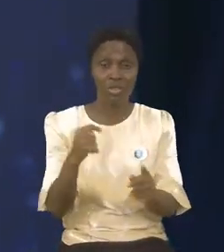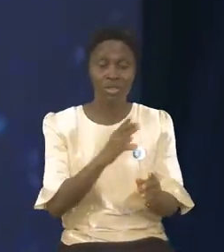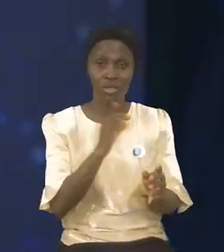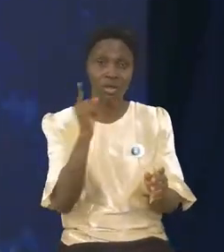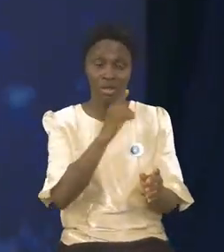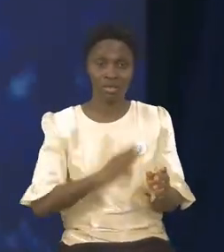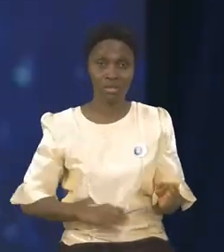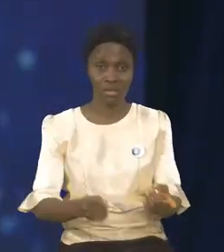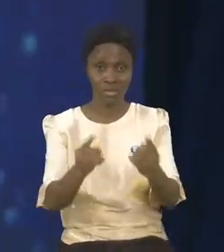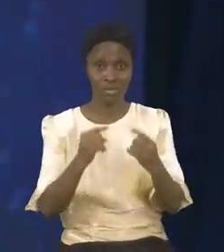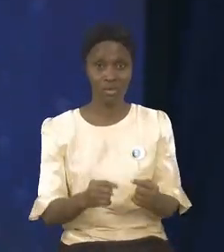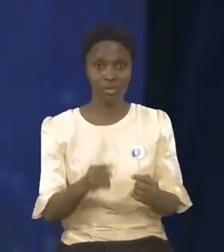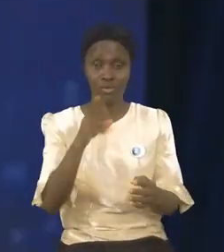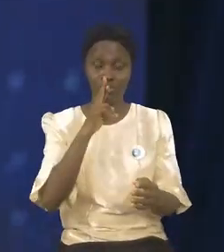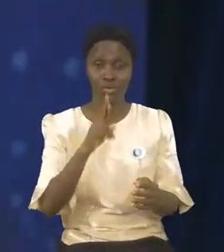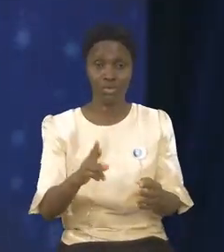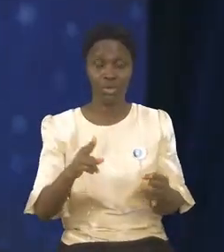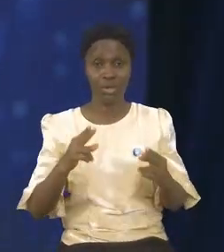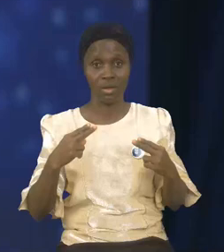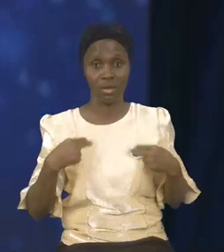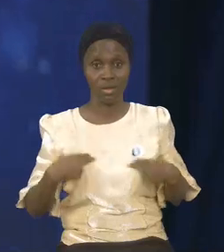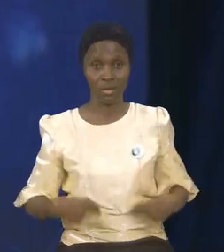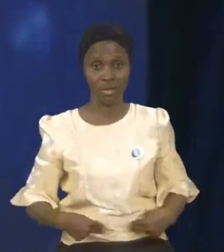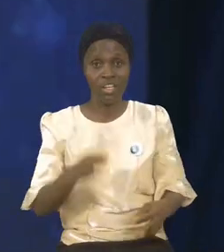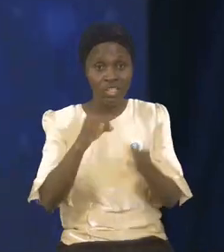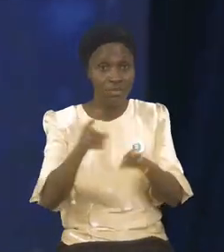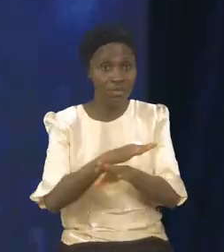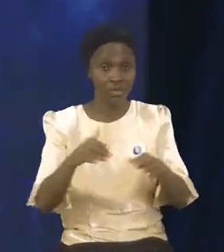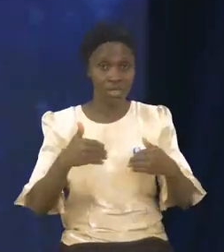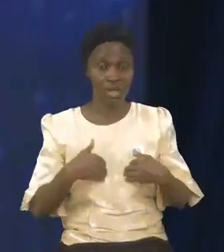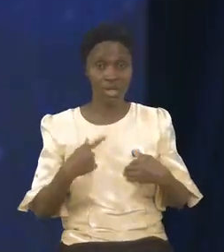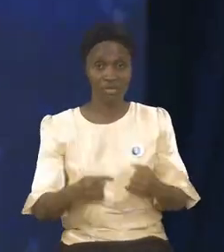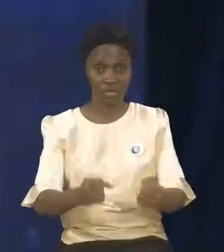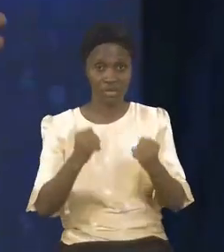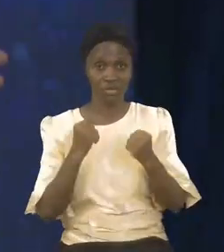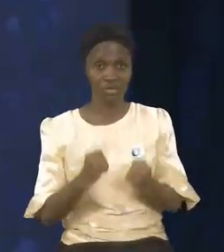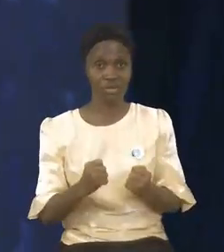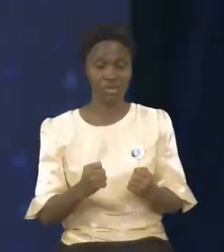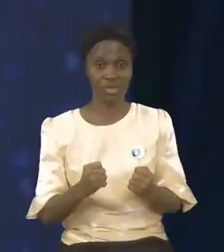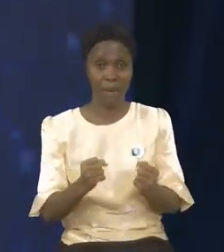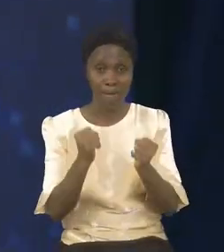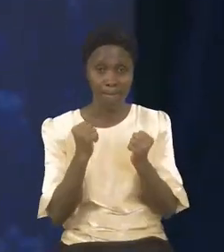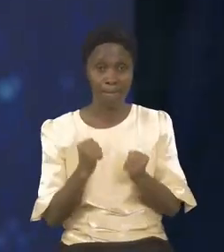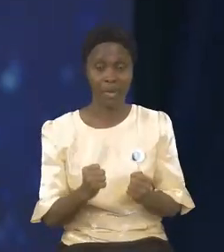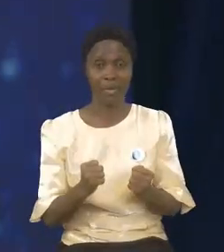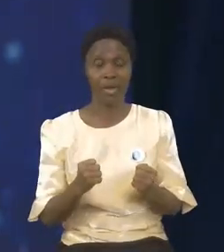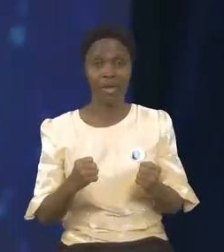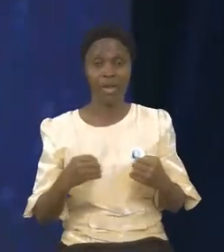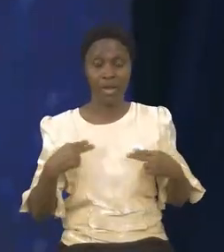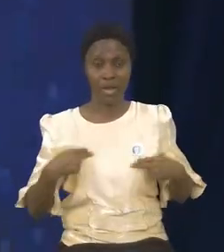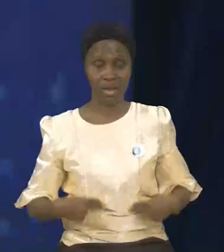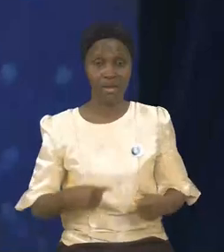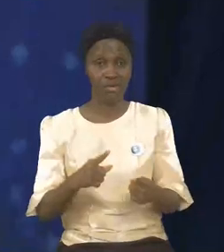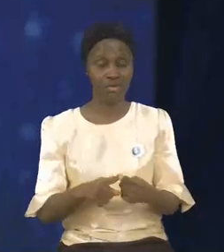guéri, on peut avoir les signes et les prodiges. Et si l'antéchrist vient, vous êtes bien portant, mais si vous n'avez pas la force